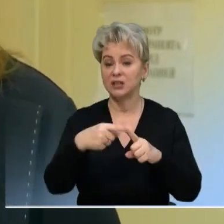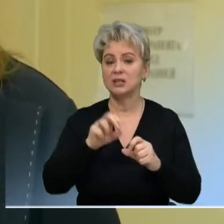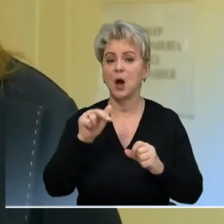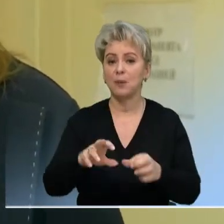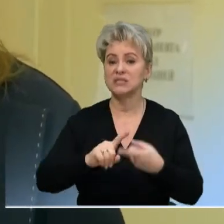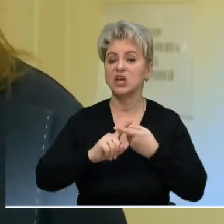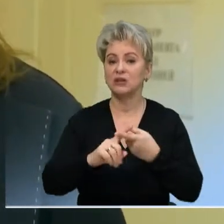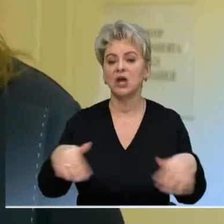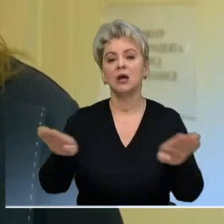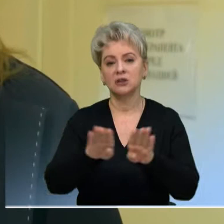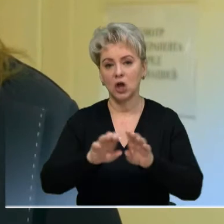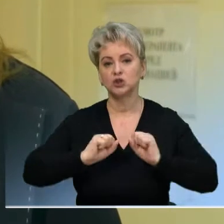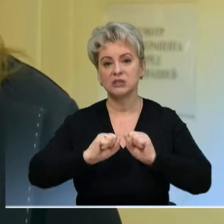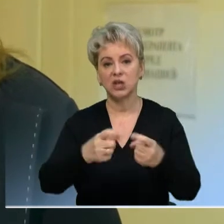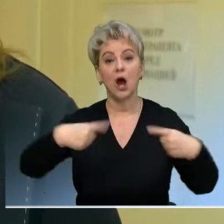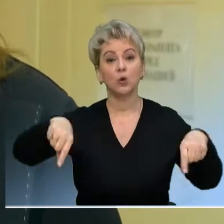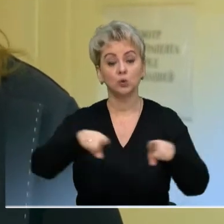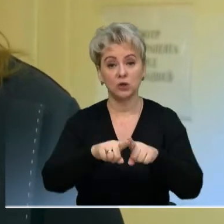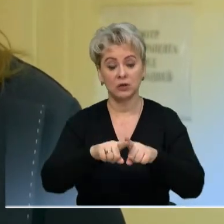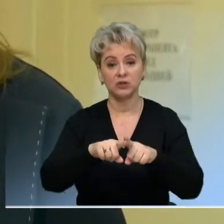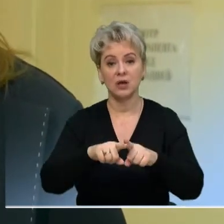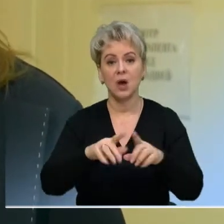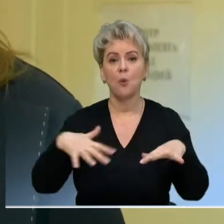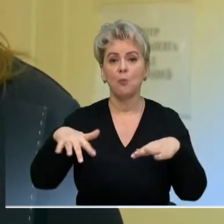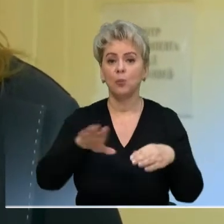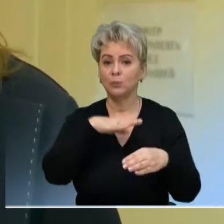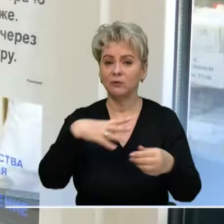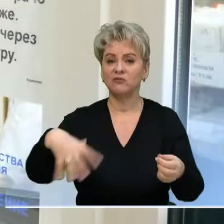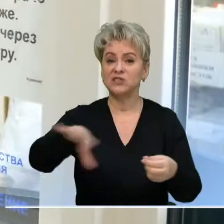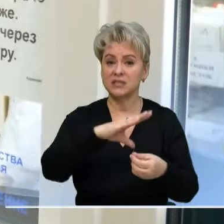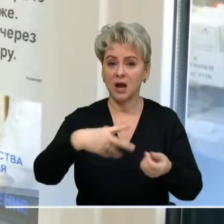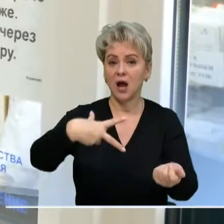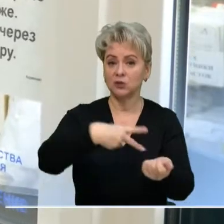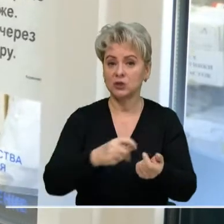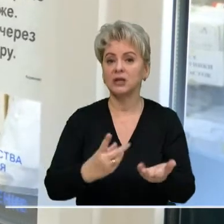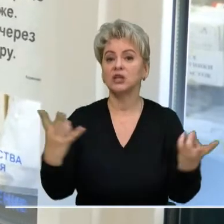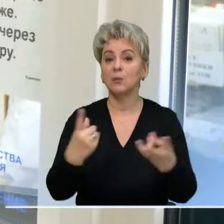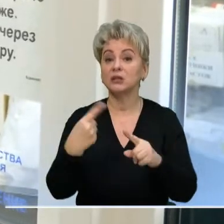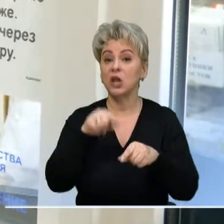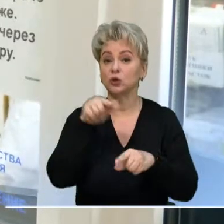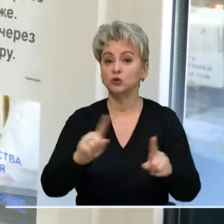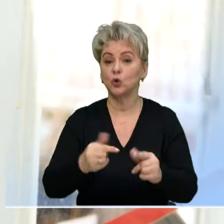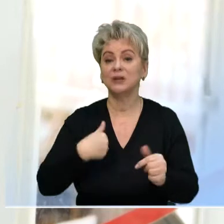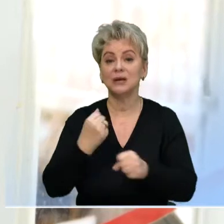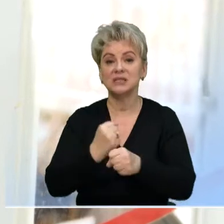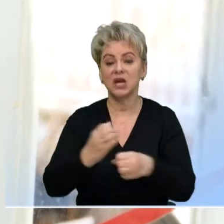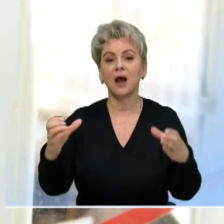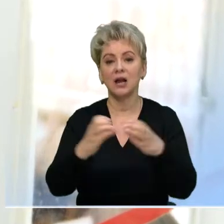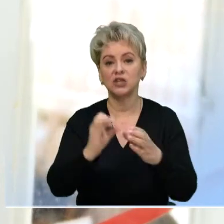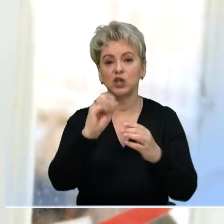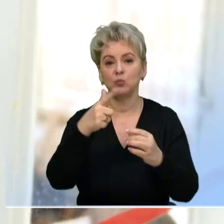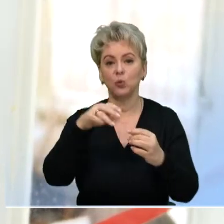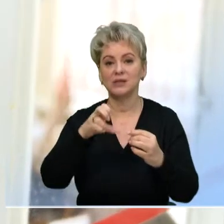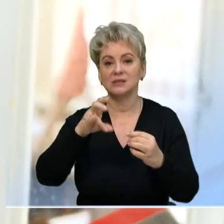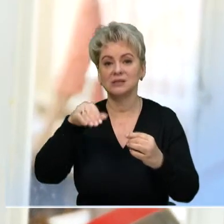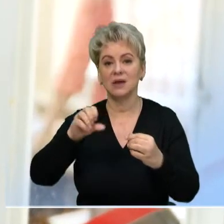опасной инфекции, но также и защитить окружающих. Массовая вакцинация необходима для того, чтобы прежде всего нам создать коллективный